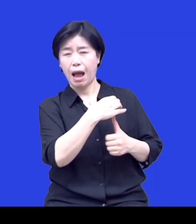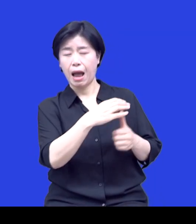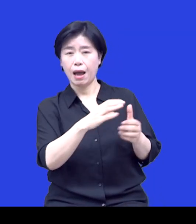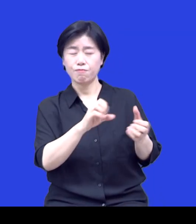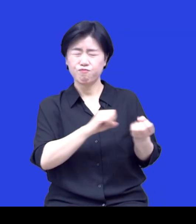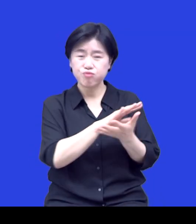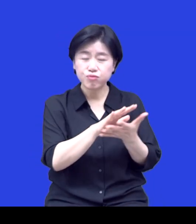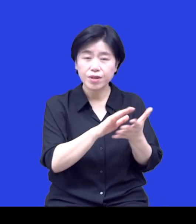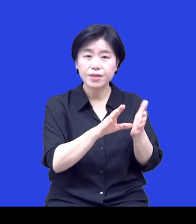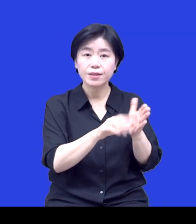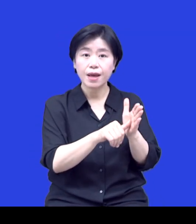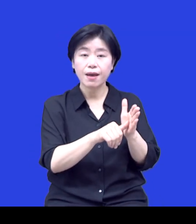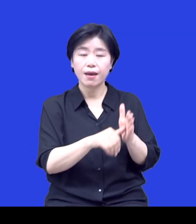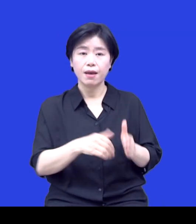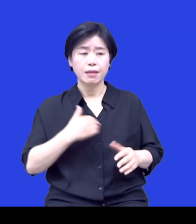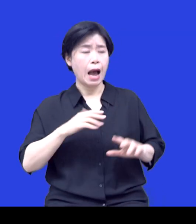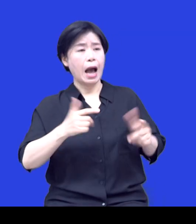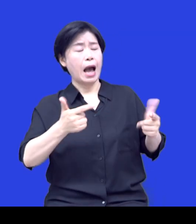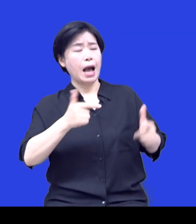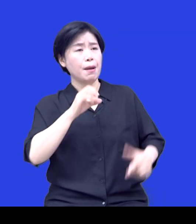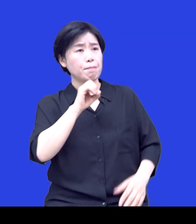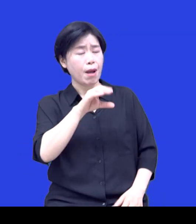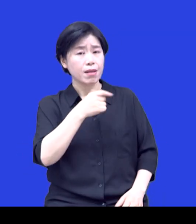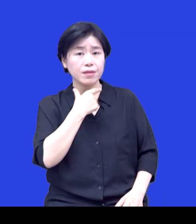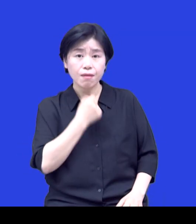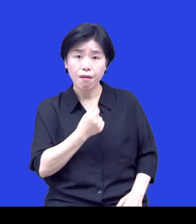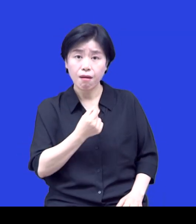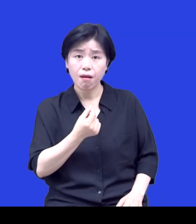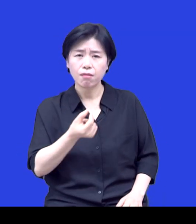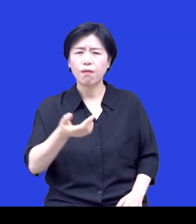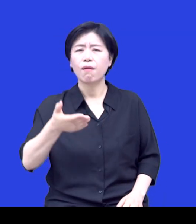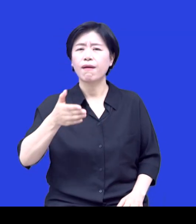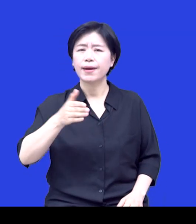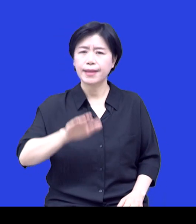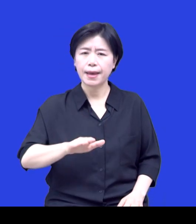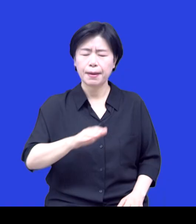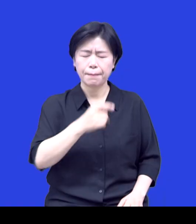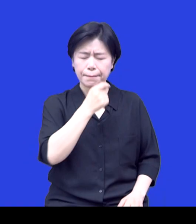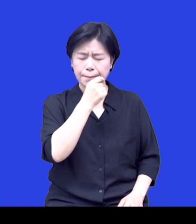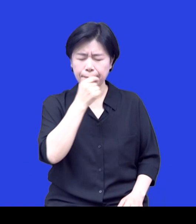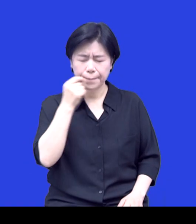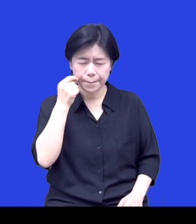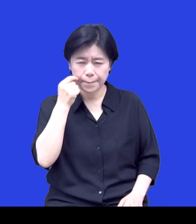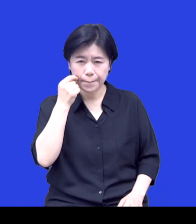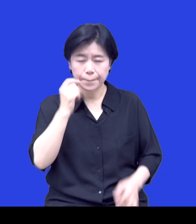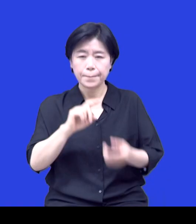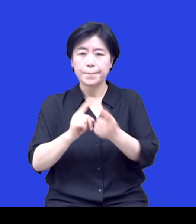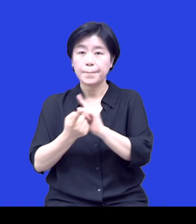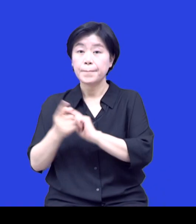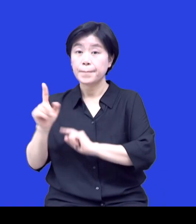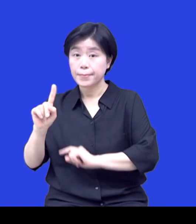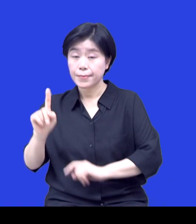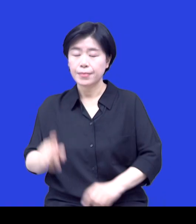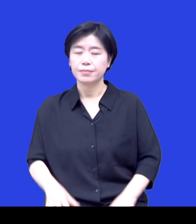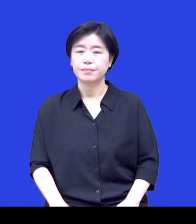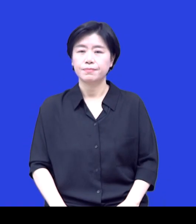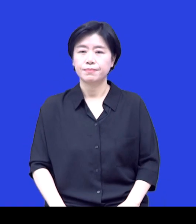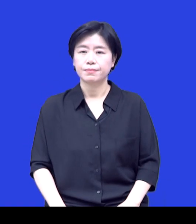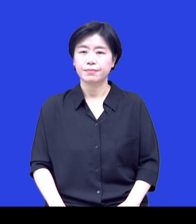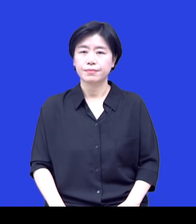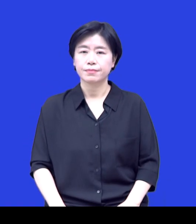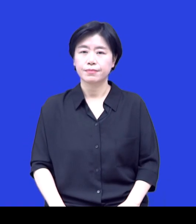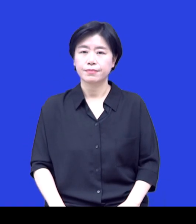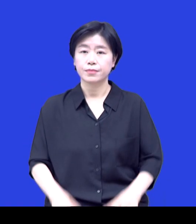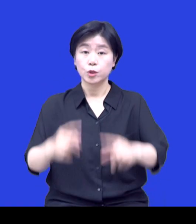네. 나는 아니라고 말해주고 싶은 그런데 네, 네, 네. 그때마다 제가 이제 한 게 뭐냐 하면은 네. 교회